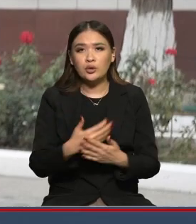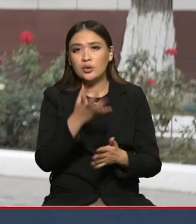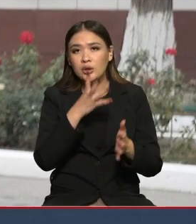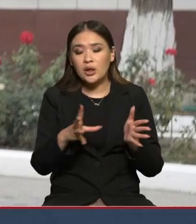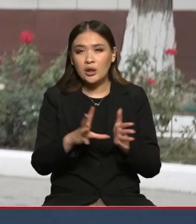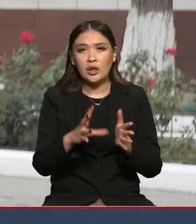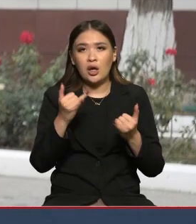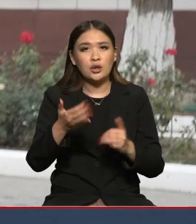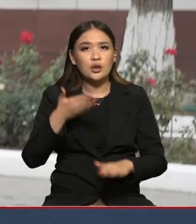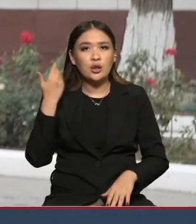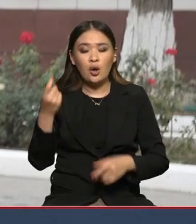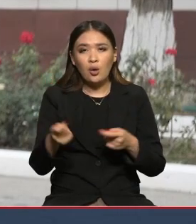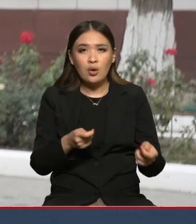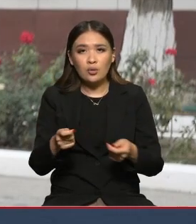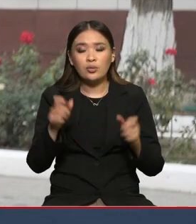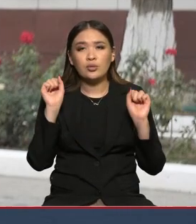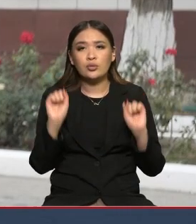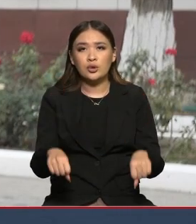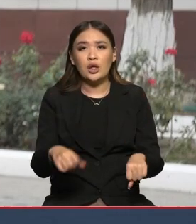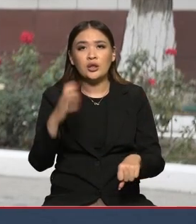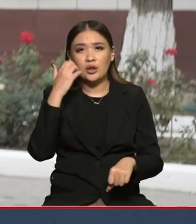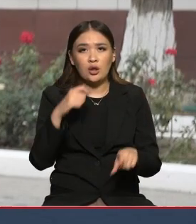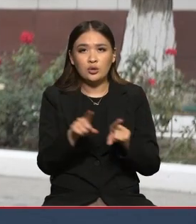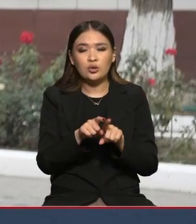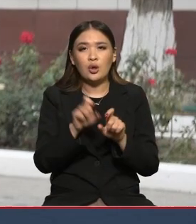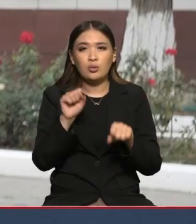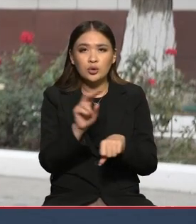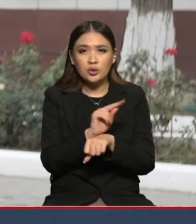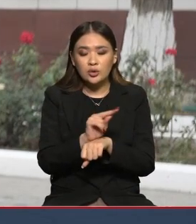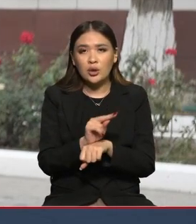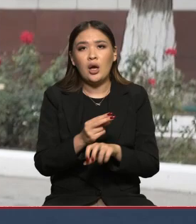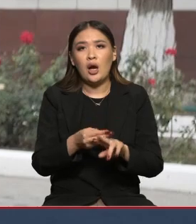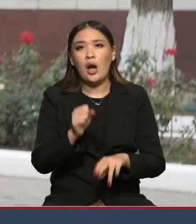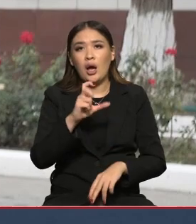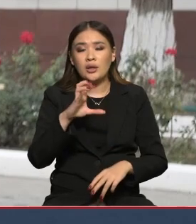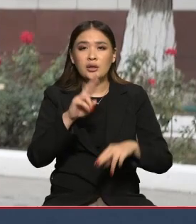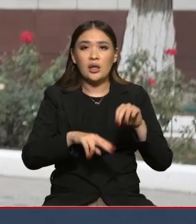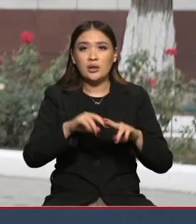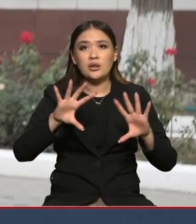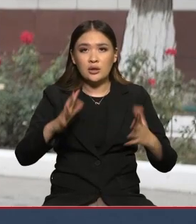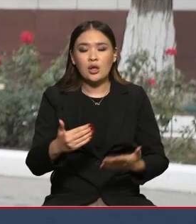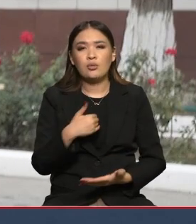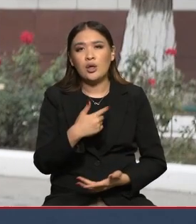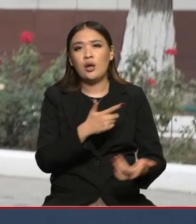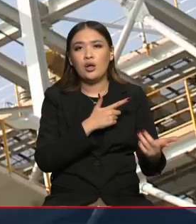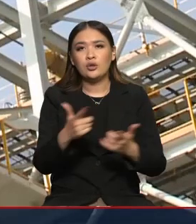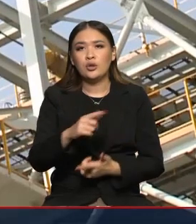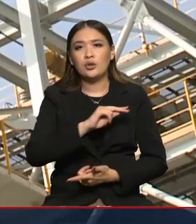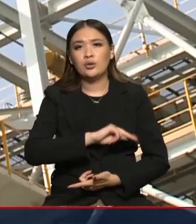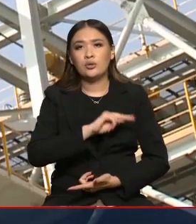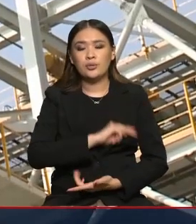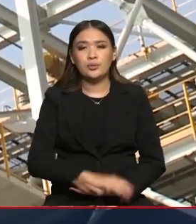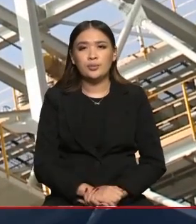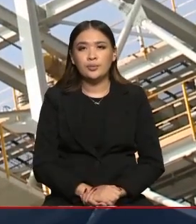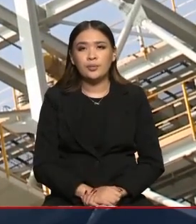қазір оңай басқарылады. Ескінің өзін шашау шығармай ұстап отырмыз, сондықтан АЭС салынса қызмет етуге дайынбыз. Егер